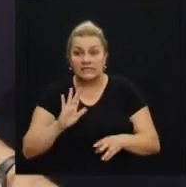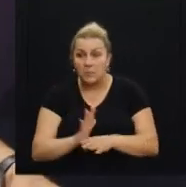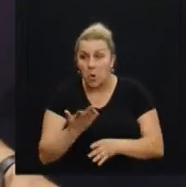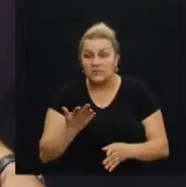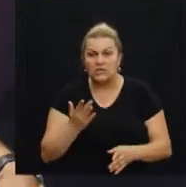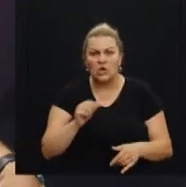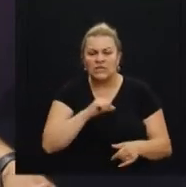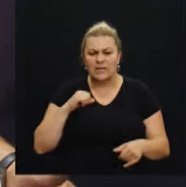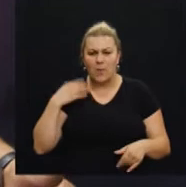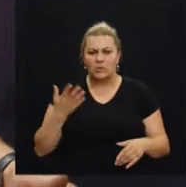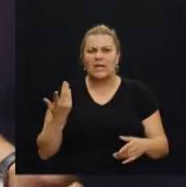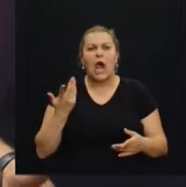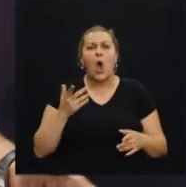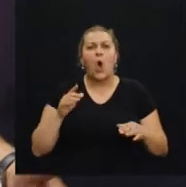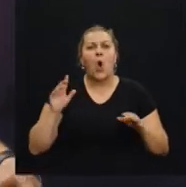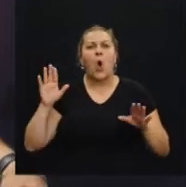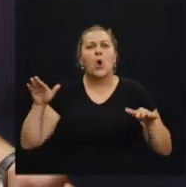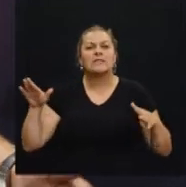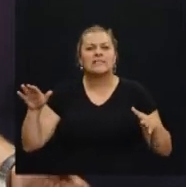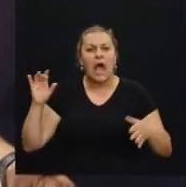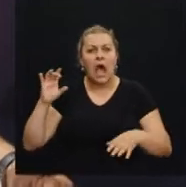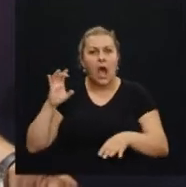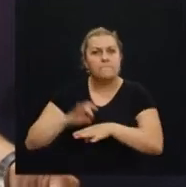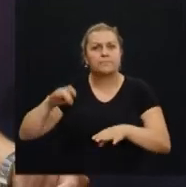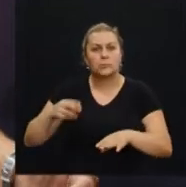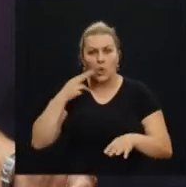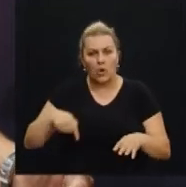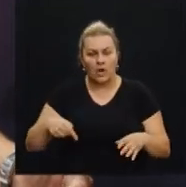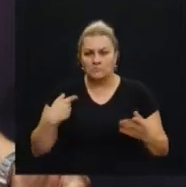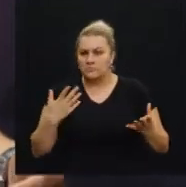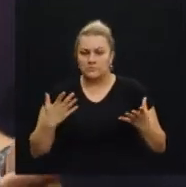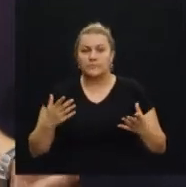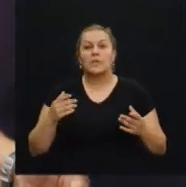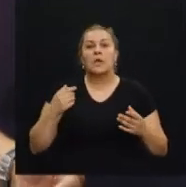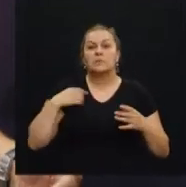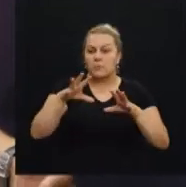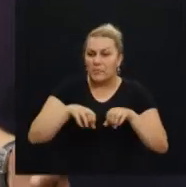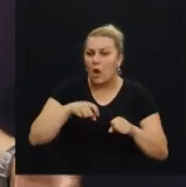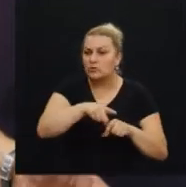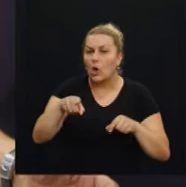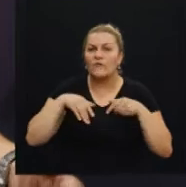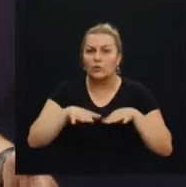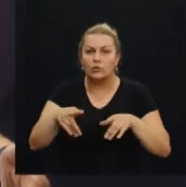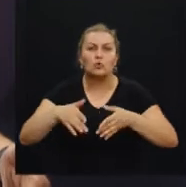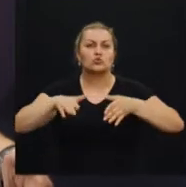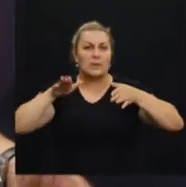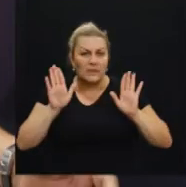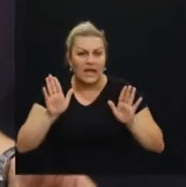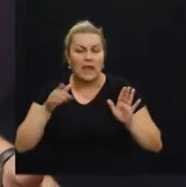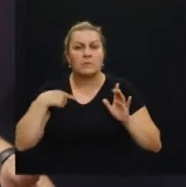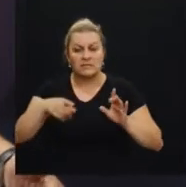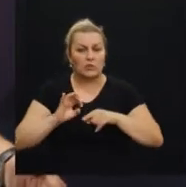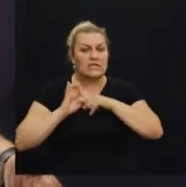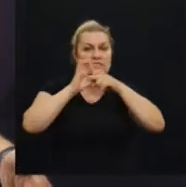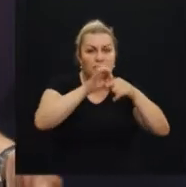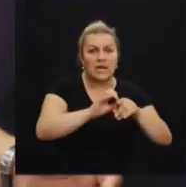sam osjetio da me kao osa ubola, ti ljudi su se pridali, mi smo to priuzeli, njih smo ispratili, predali